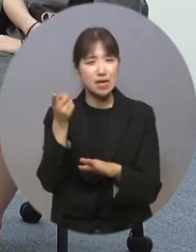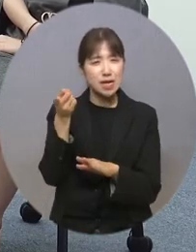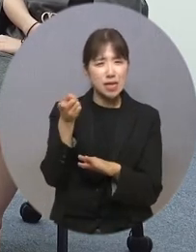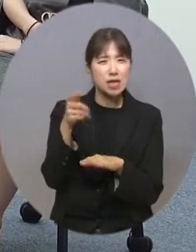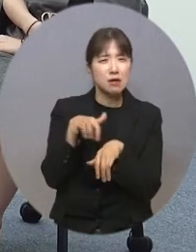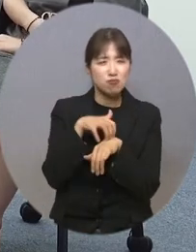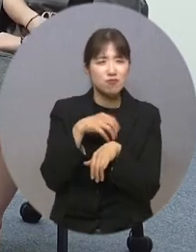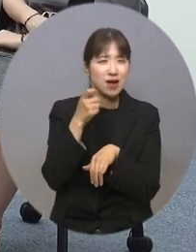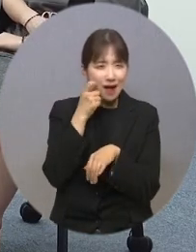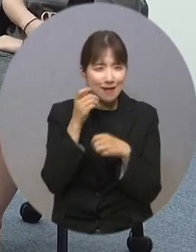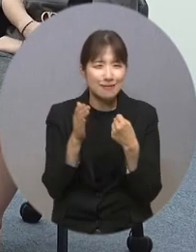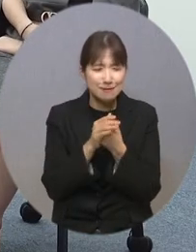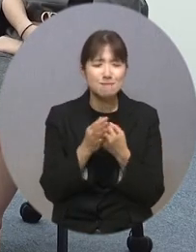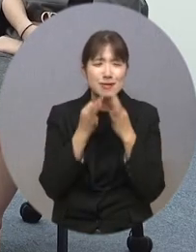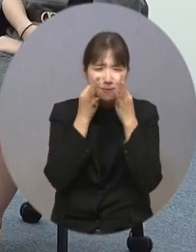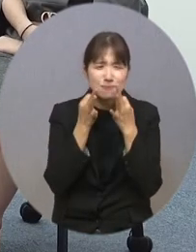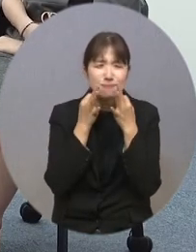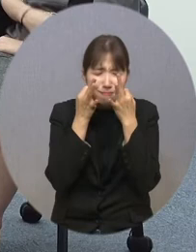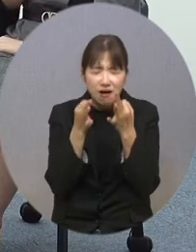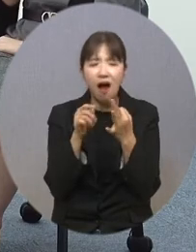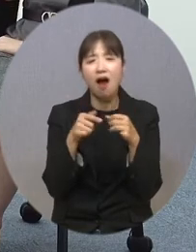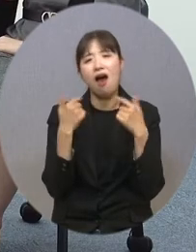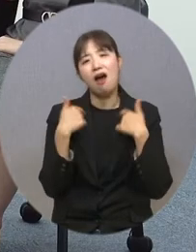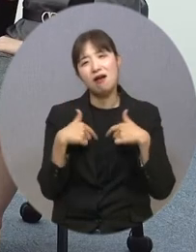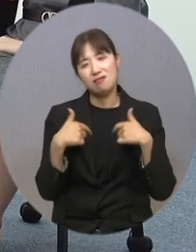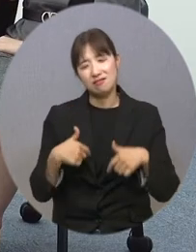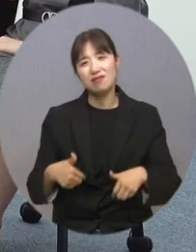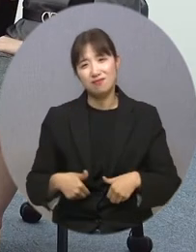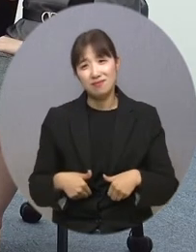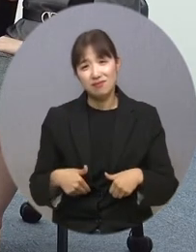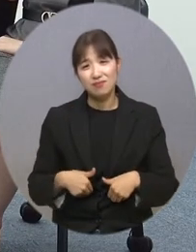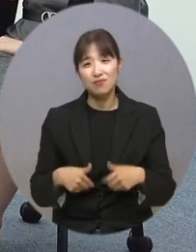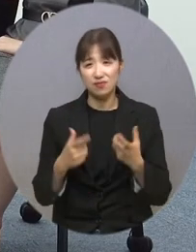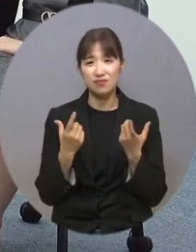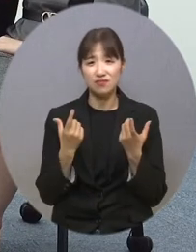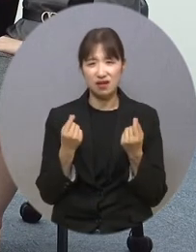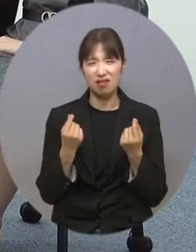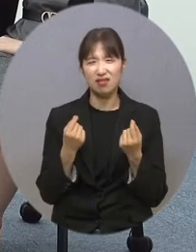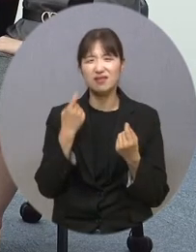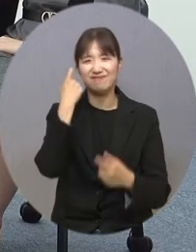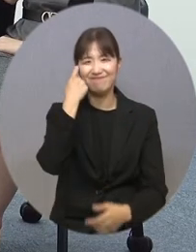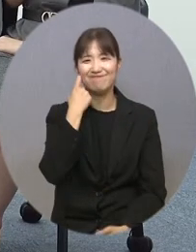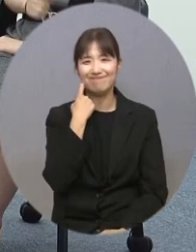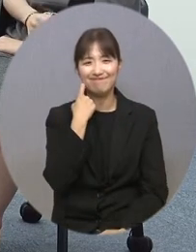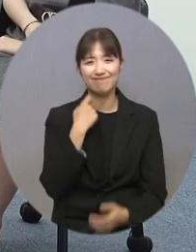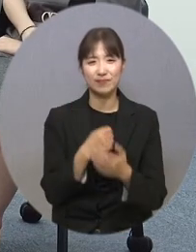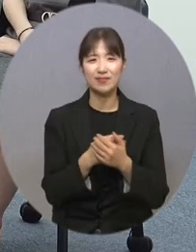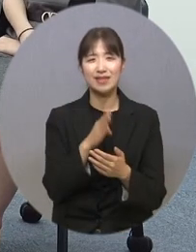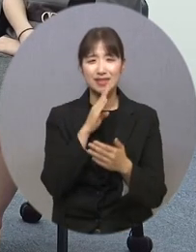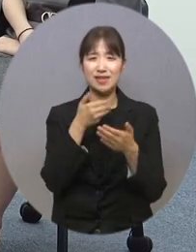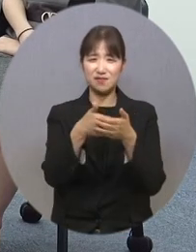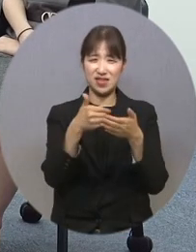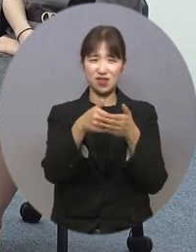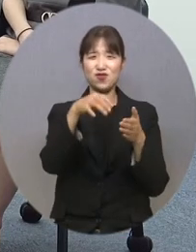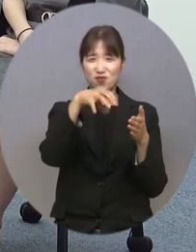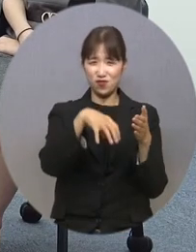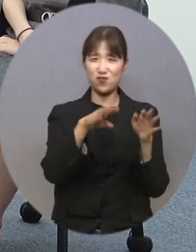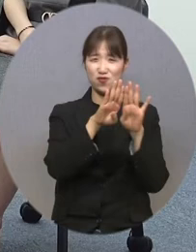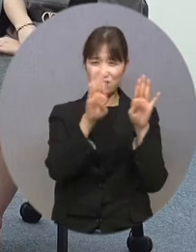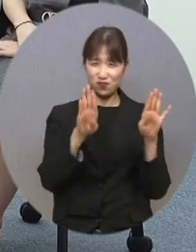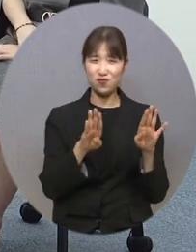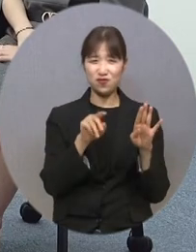불편을 덜기 위해서 그런 노력이 항상 따라 하는 그런 게 느껴집니다 사실 뭐 미술관이나 이런 00